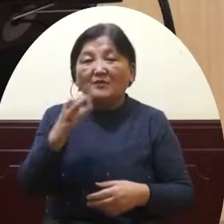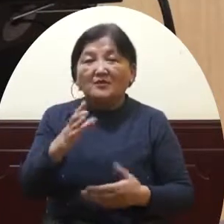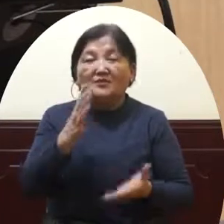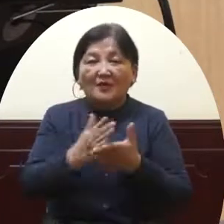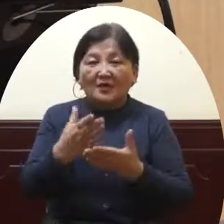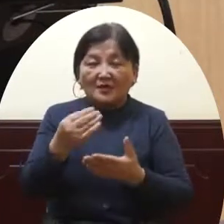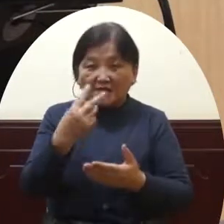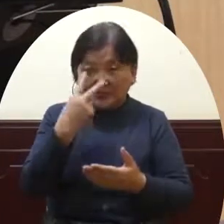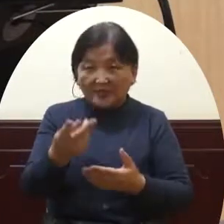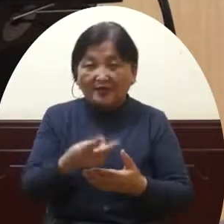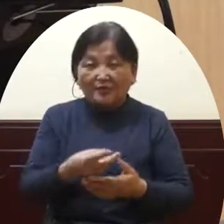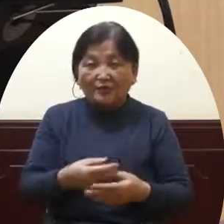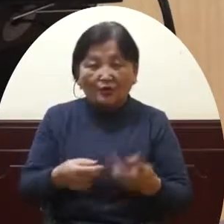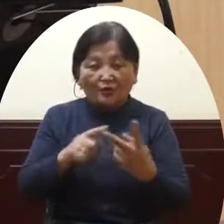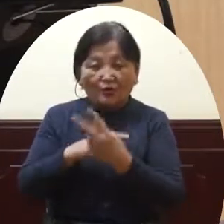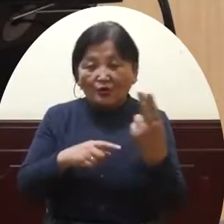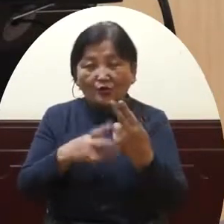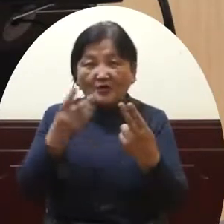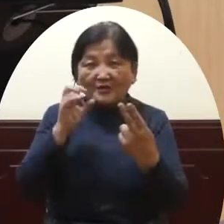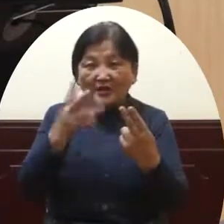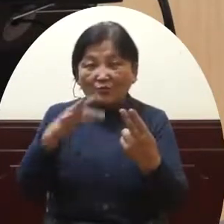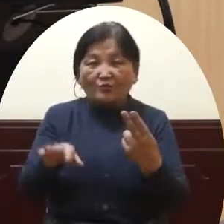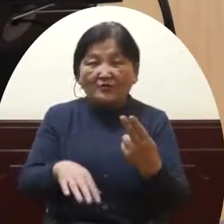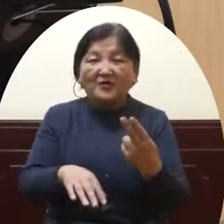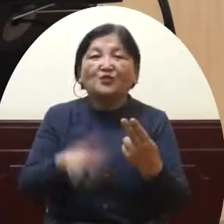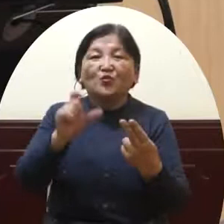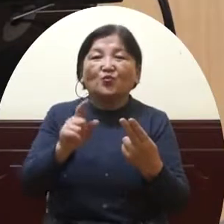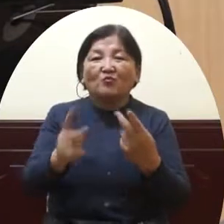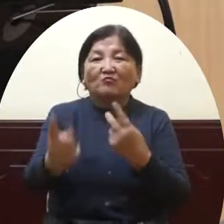ийм тохиолдолд нөгөө хоёр намын чинь нөлөө бүхий усад л ахаад гарч ирнэ.